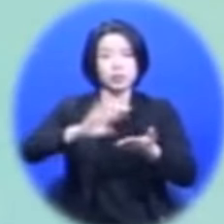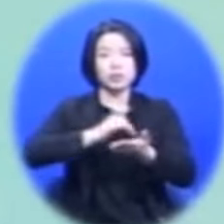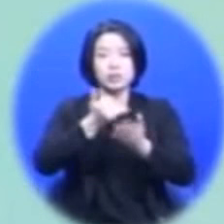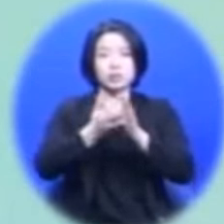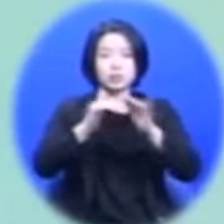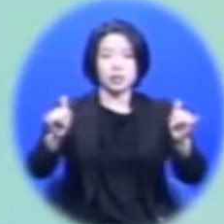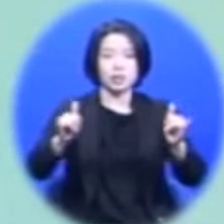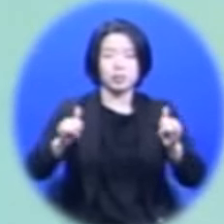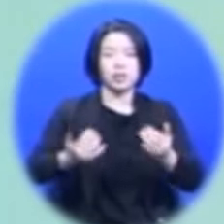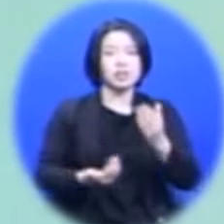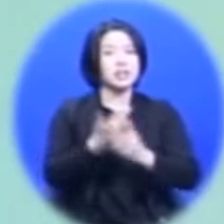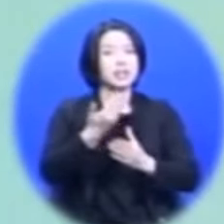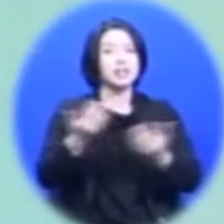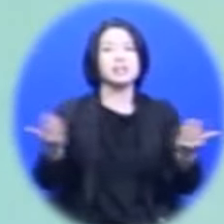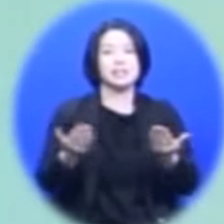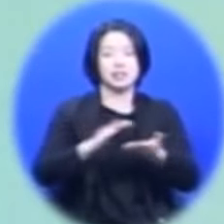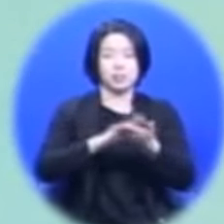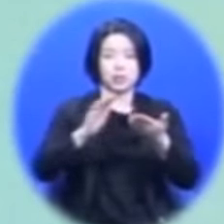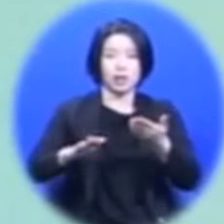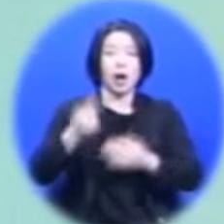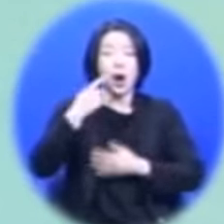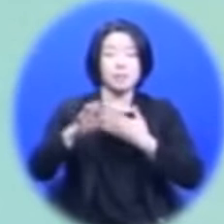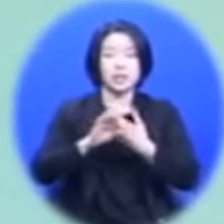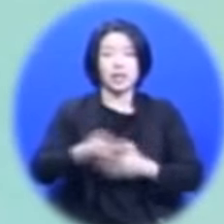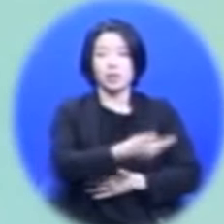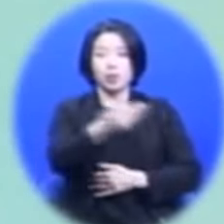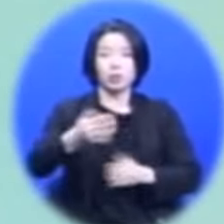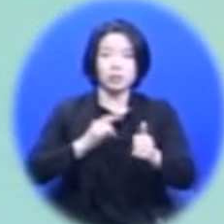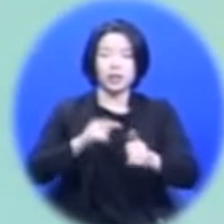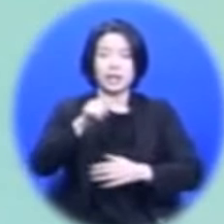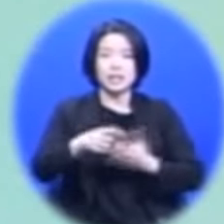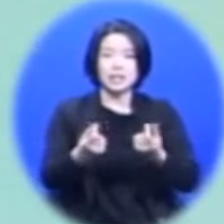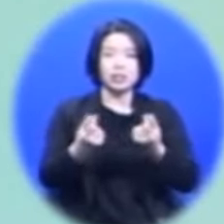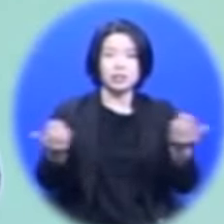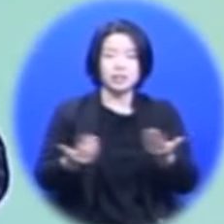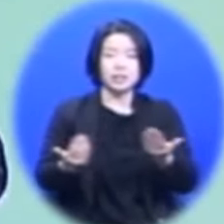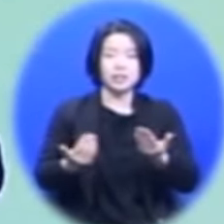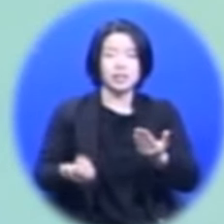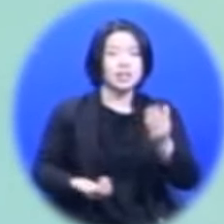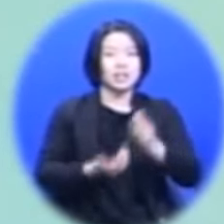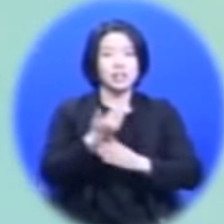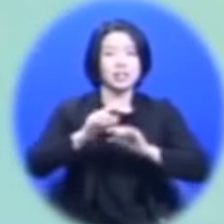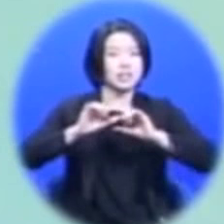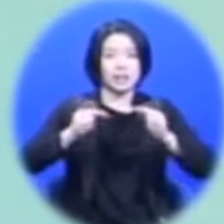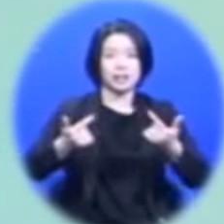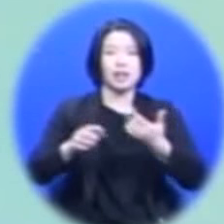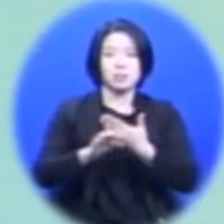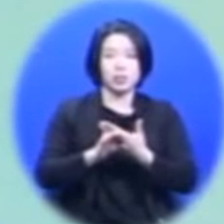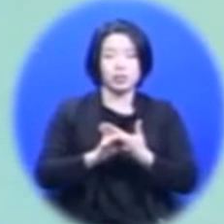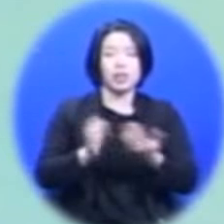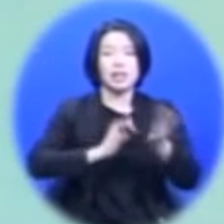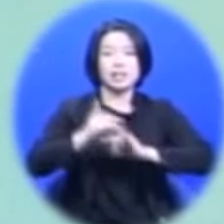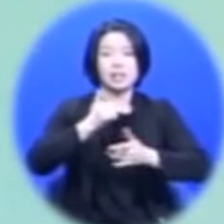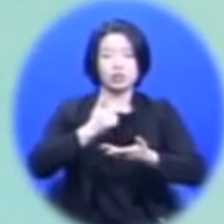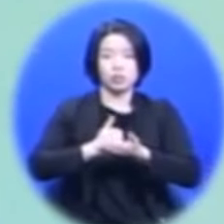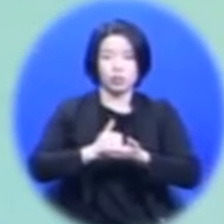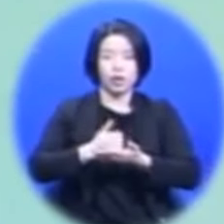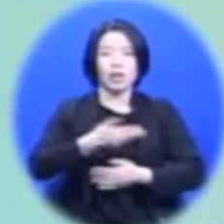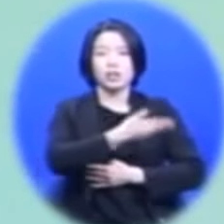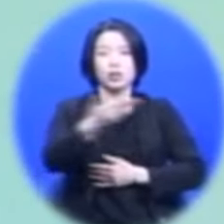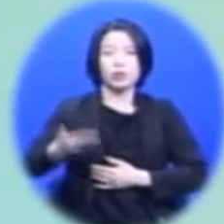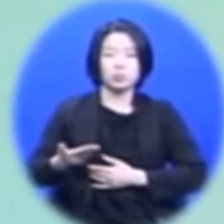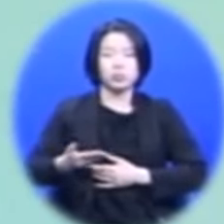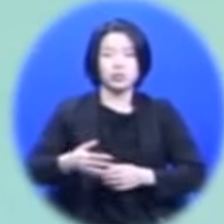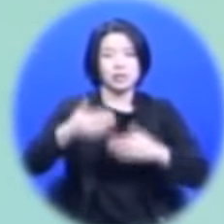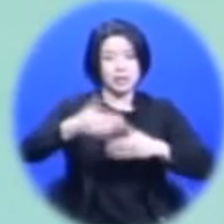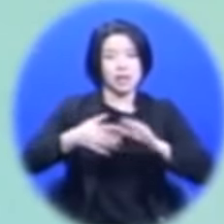그리스도인에게 일어나는 일입니다. 만약에 여러분에게 이런 일이 일어나고 있지 않다면 예수님과 여러분 사이에